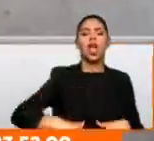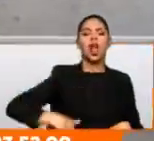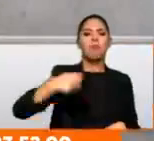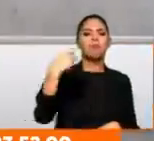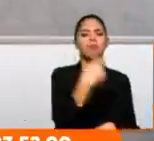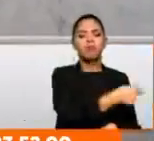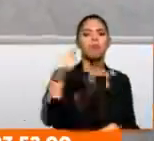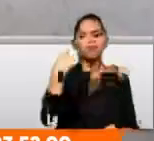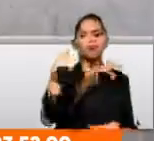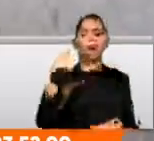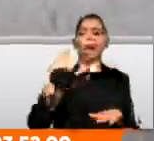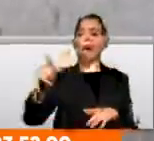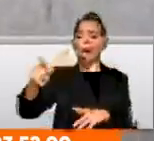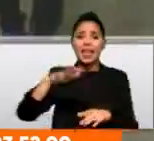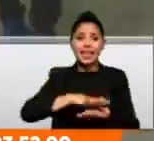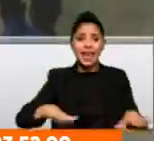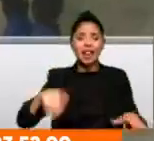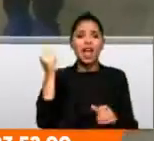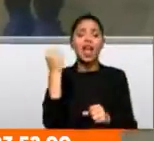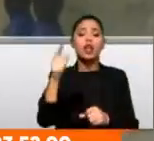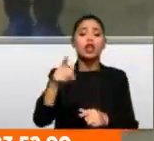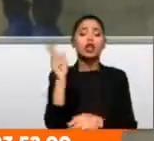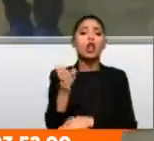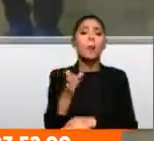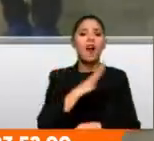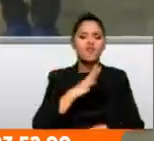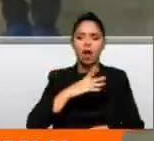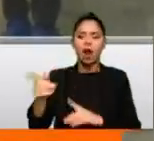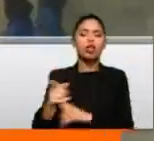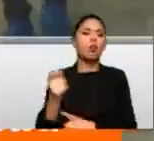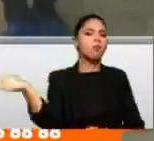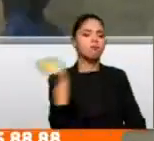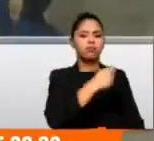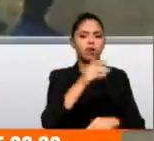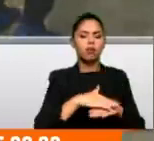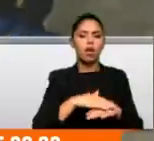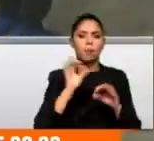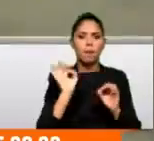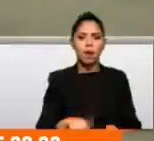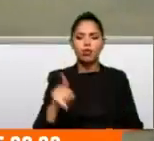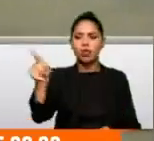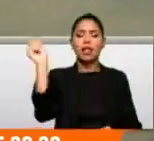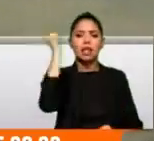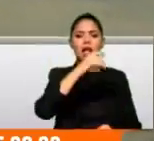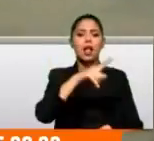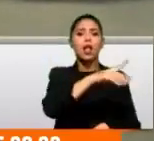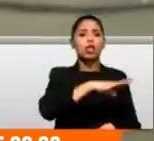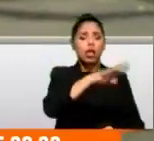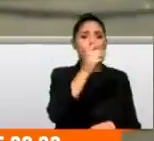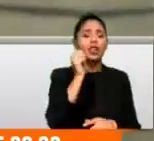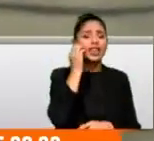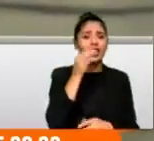ise yerden bulduğu bir kalası aldı. Saldırgan bıçağı ve kalası rastgele sallamaya başladı. Grup müdahale etmeye